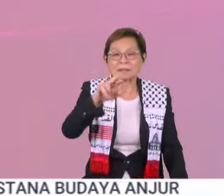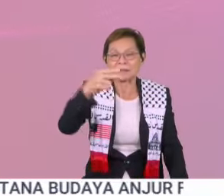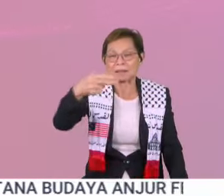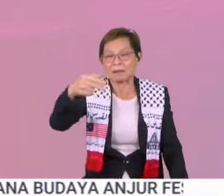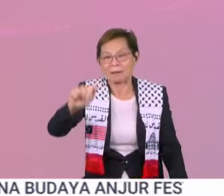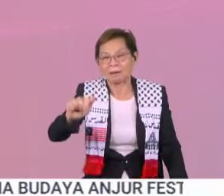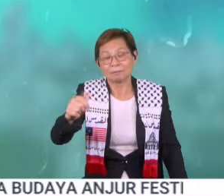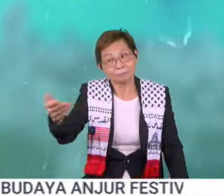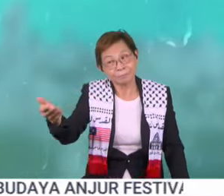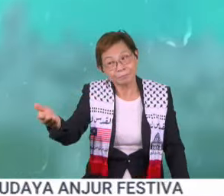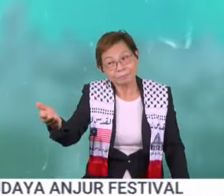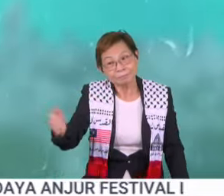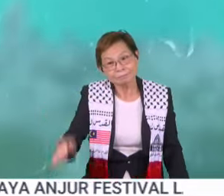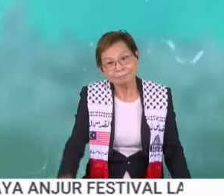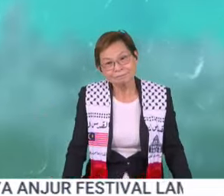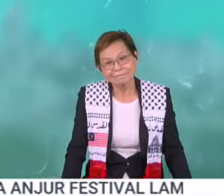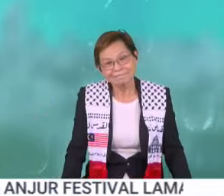Silakan.